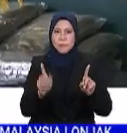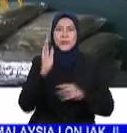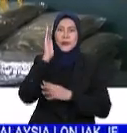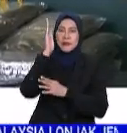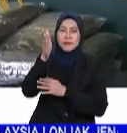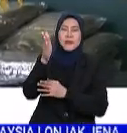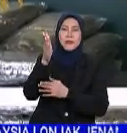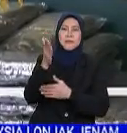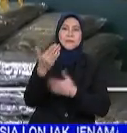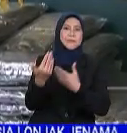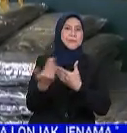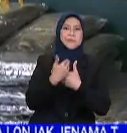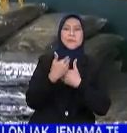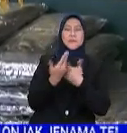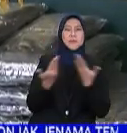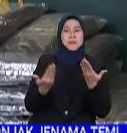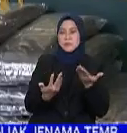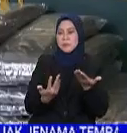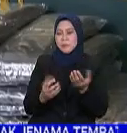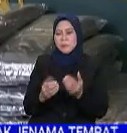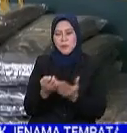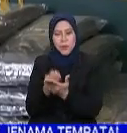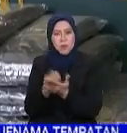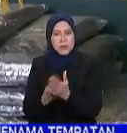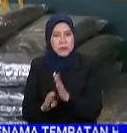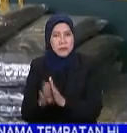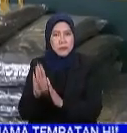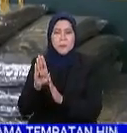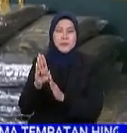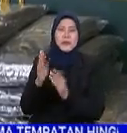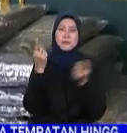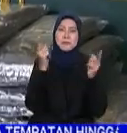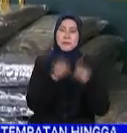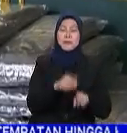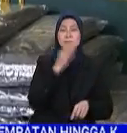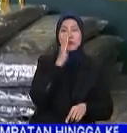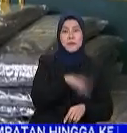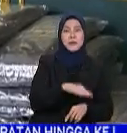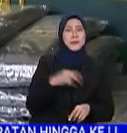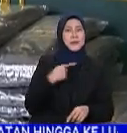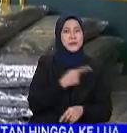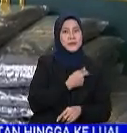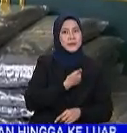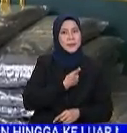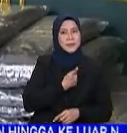akan mengganggu pertumbuhan ekonomi dan akhirnya membawa padah kepada kita sendiri. Sharmila Rastam, Berita RTM.